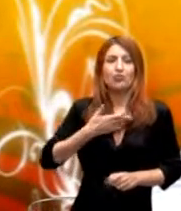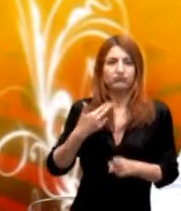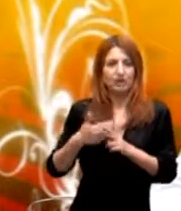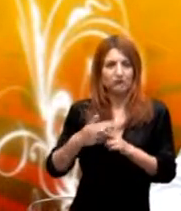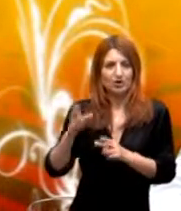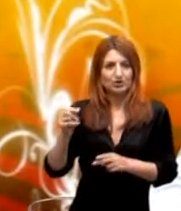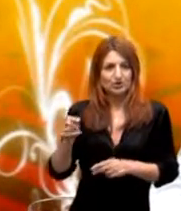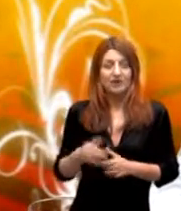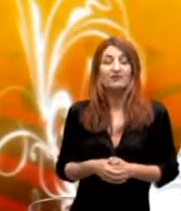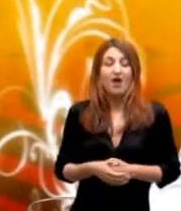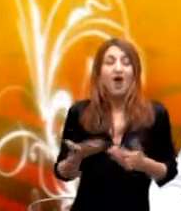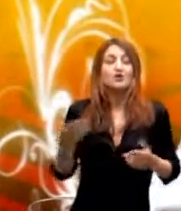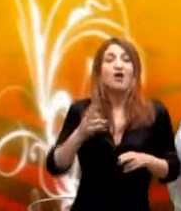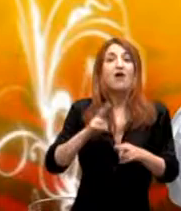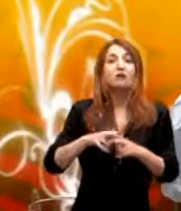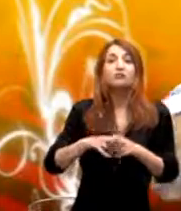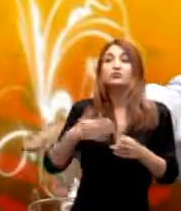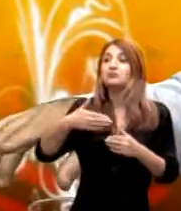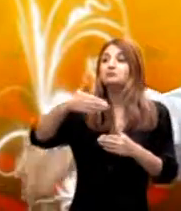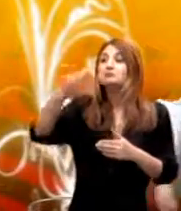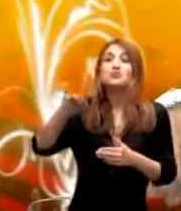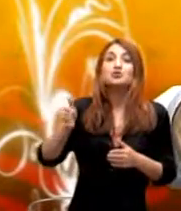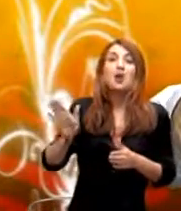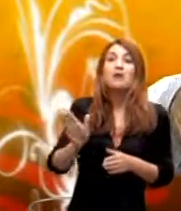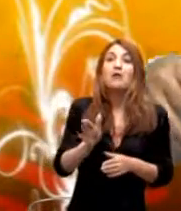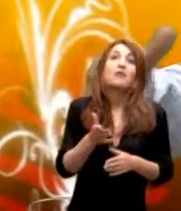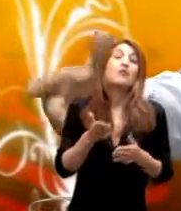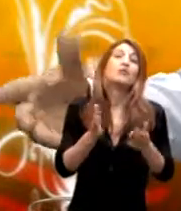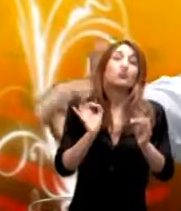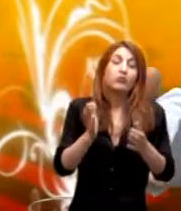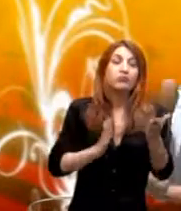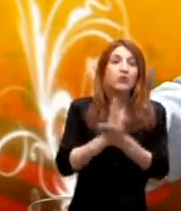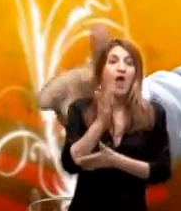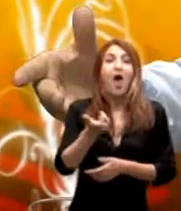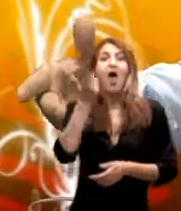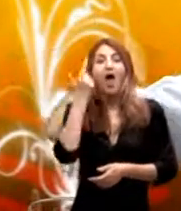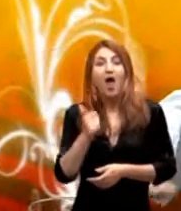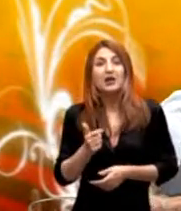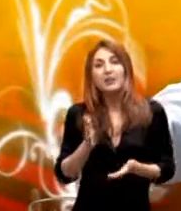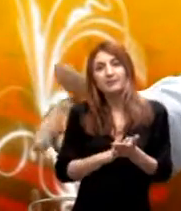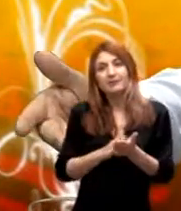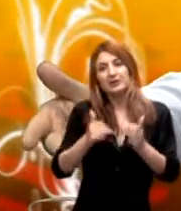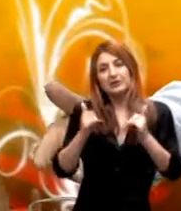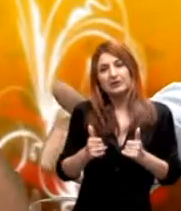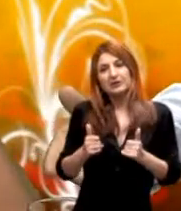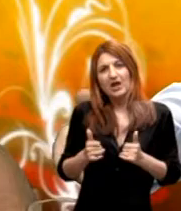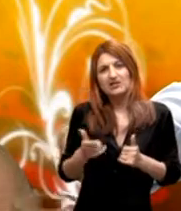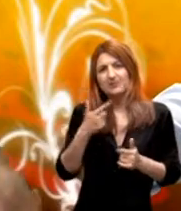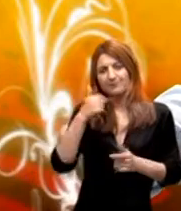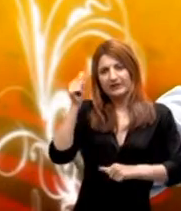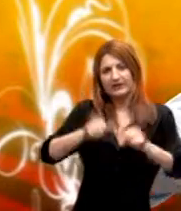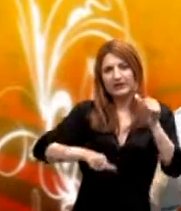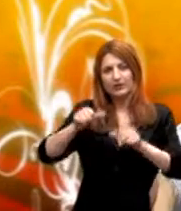Prema tome što će biti uspješni, možda prođe super. Ali zamislite, današnja barijatrijska